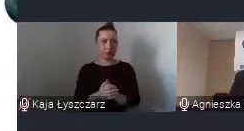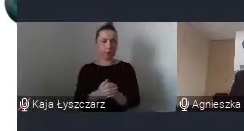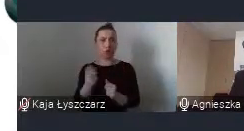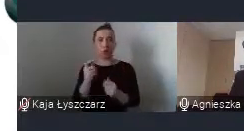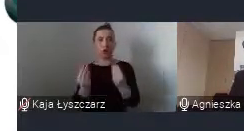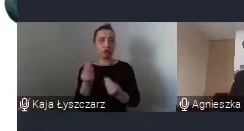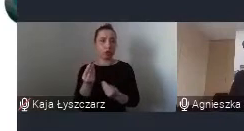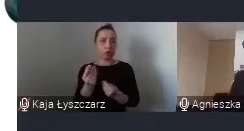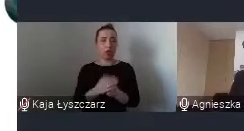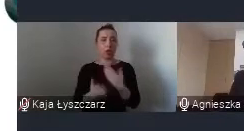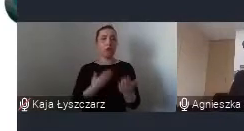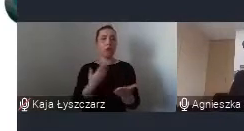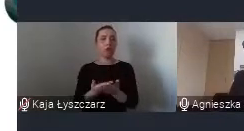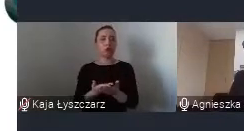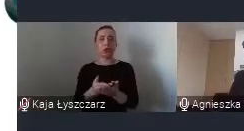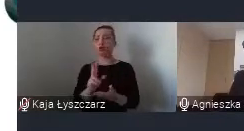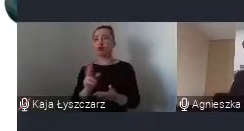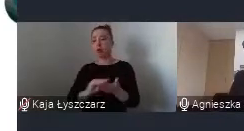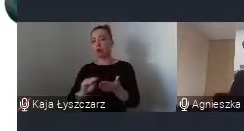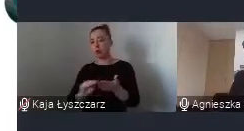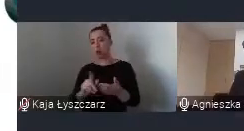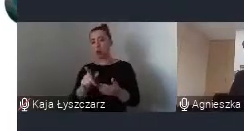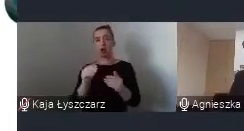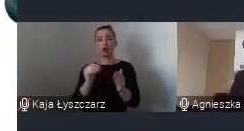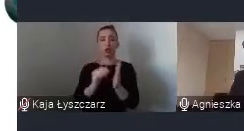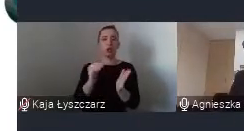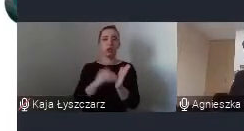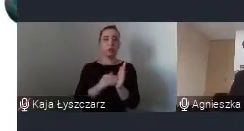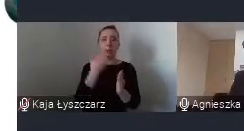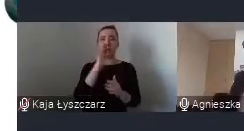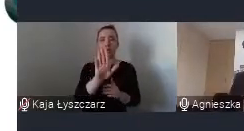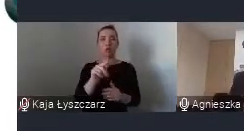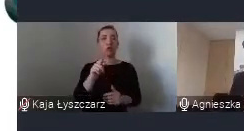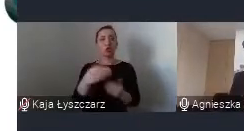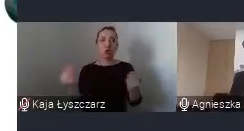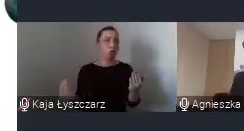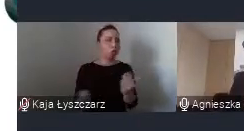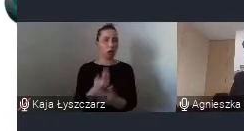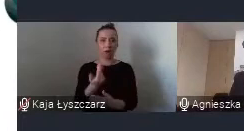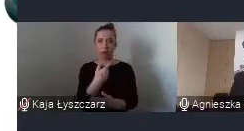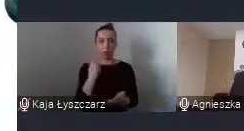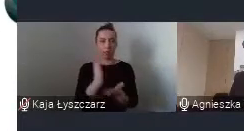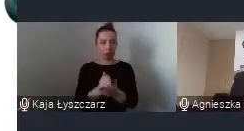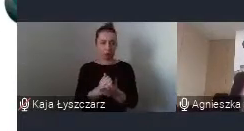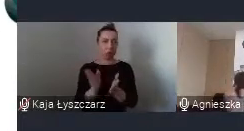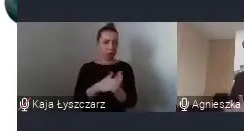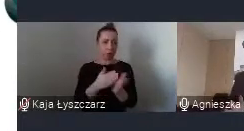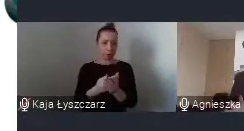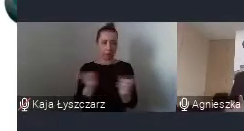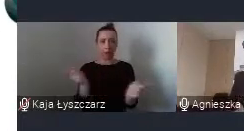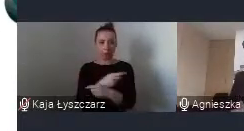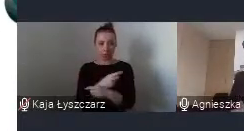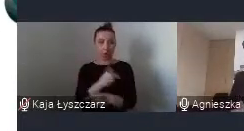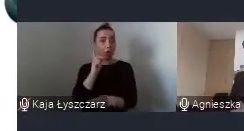więcej, wnioskodawcy muszą wykazać, że proponowany projekt stanowi nowość nie tylko w danym kraju, ale w ogóle w